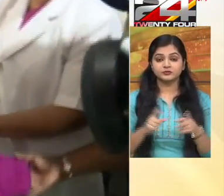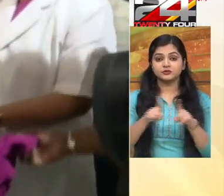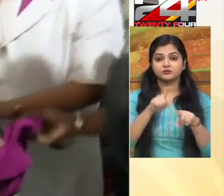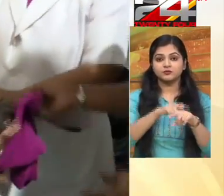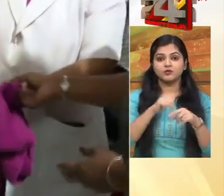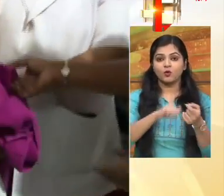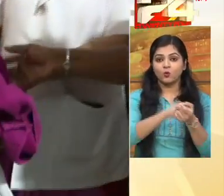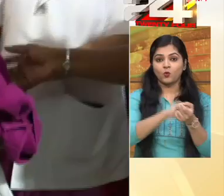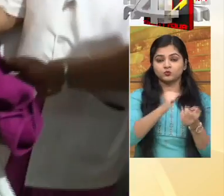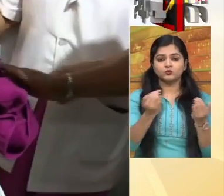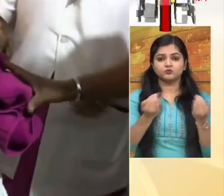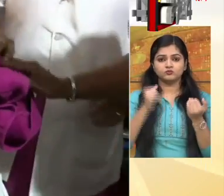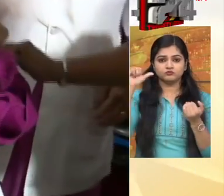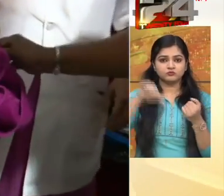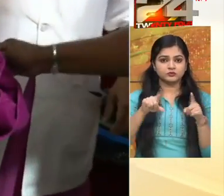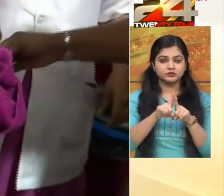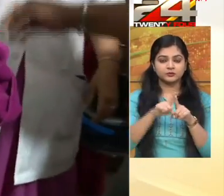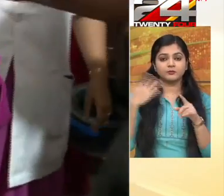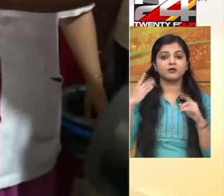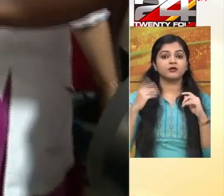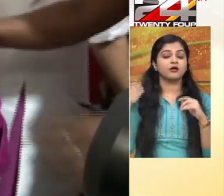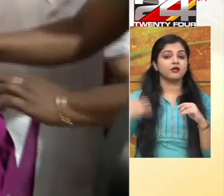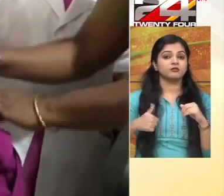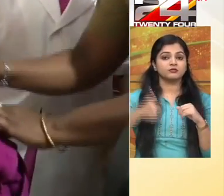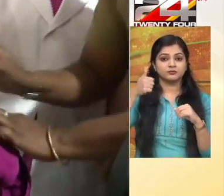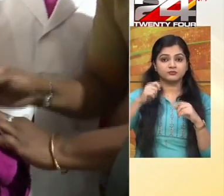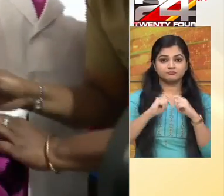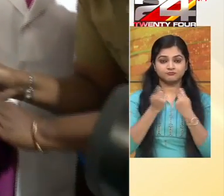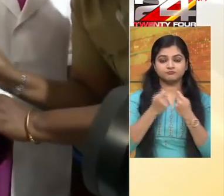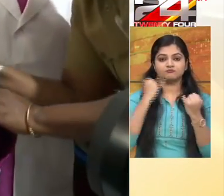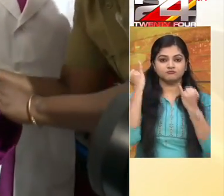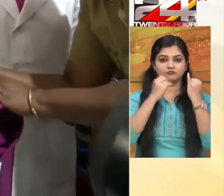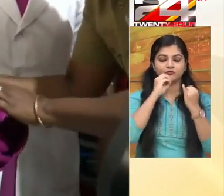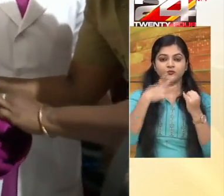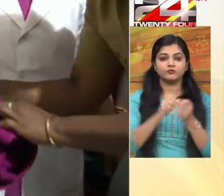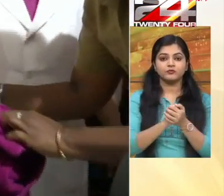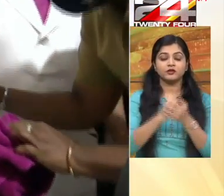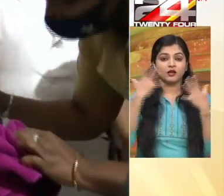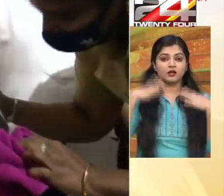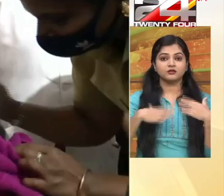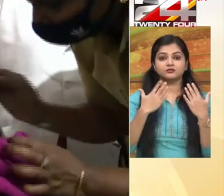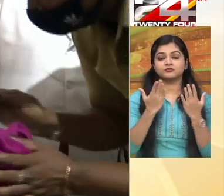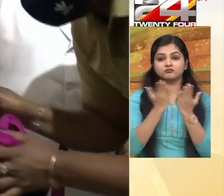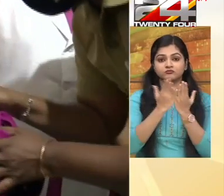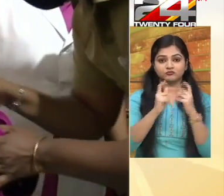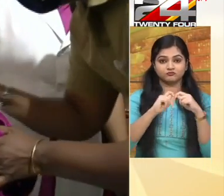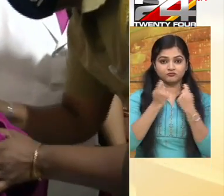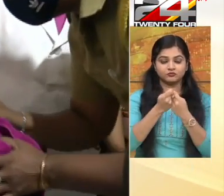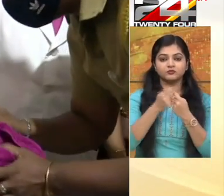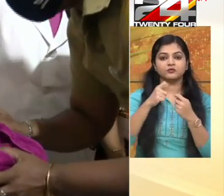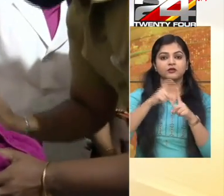അതേസമയം ആശുപത്രിയിലെ സുരക്ഷാ വീഴ്ചയിൽ ആരോഗ്യവകുപ്പ് അന്വേഷണം പ്രഖ്യാപിച്ചു. ആരോഗ്യ വിദ്യാഭ്യാസ വകുപ്പ് ജോയിന്റ് ഡയറക്ടർക്കാണ് അന്വേഷണ ചുമതല.